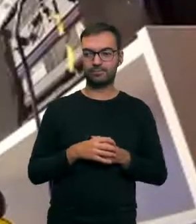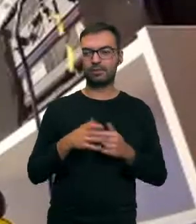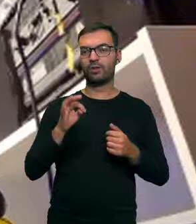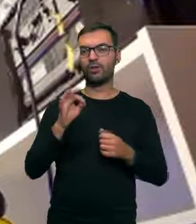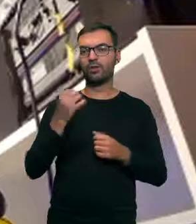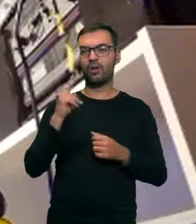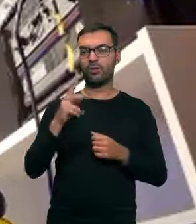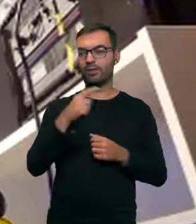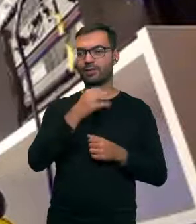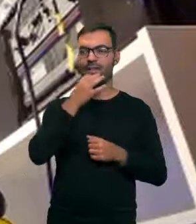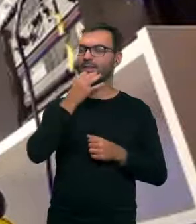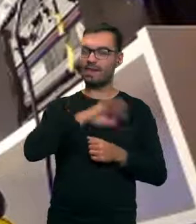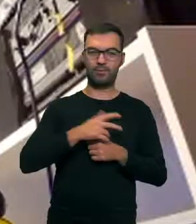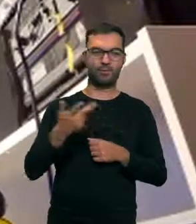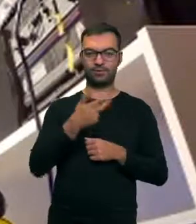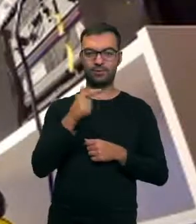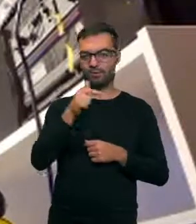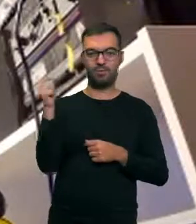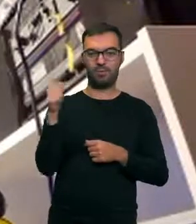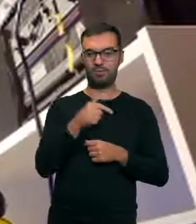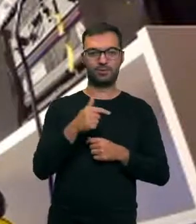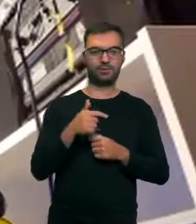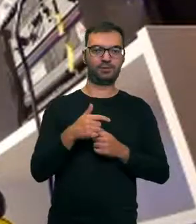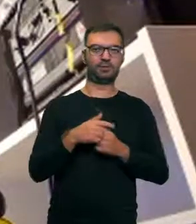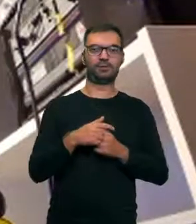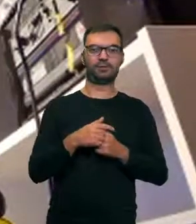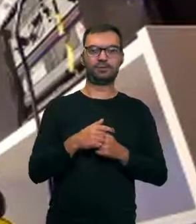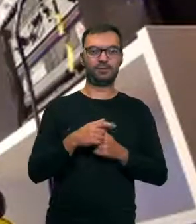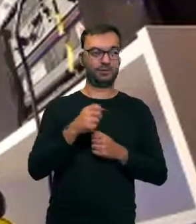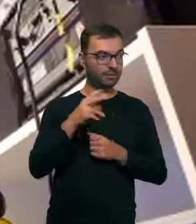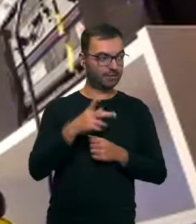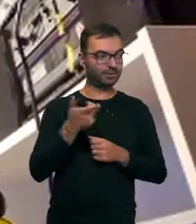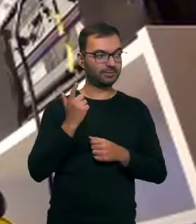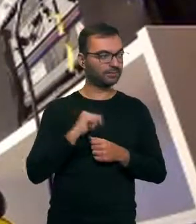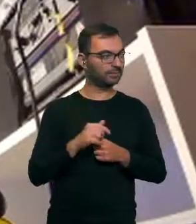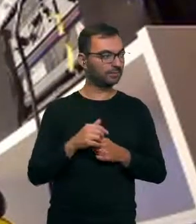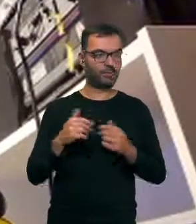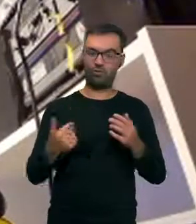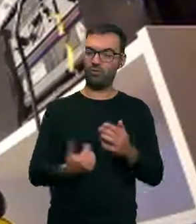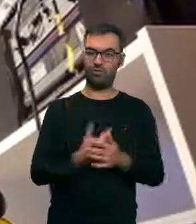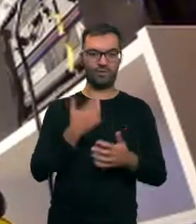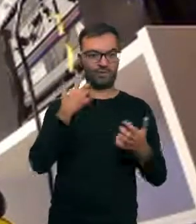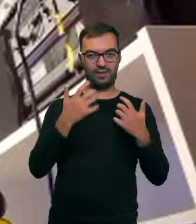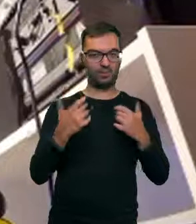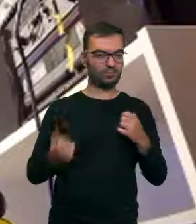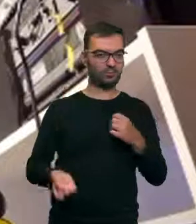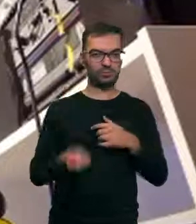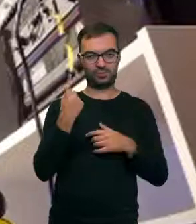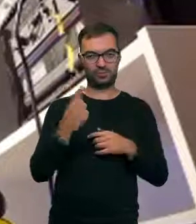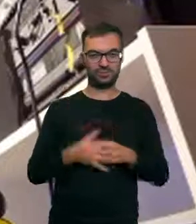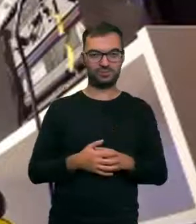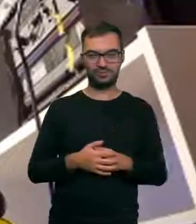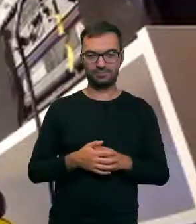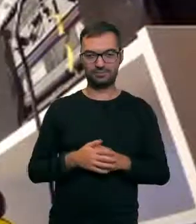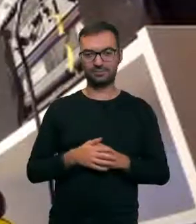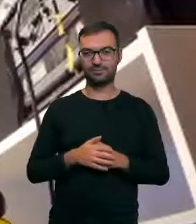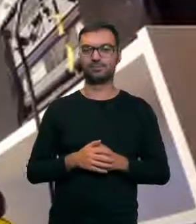Tomek z nas jest najmłodszy, to on powinien. Tak? To jest nowa informacja dla nas zupełnie.